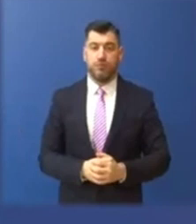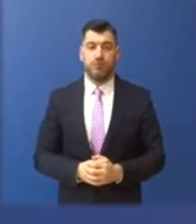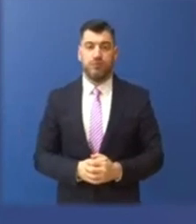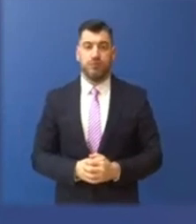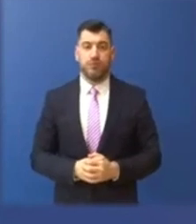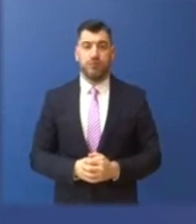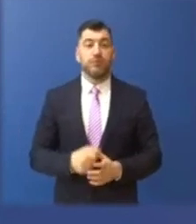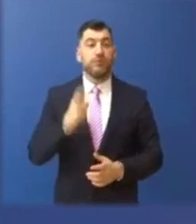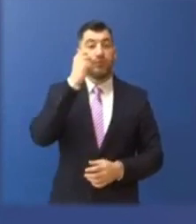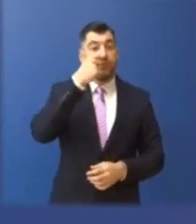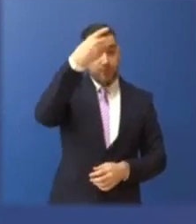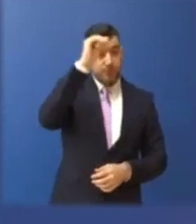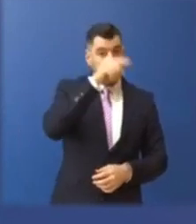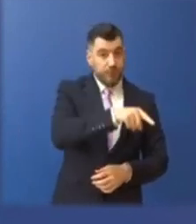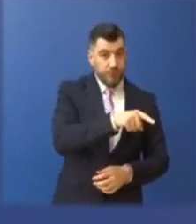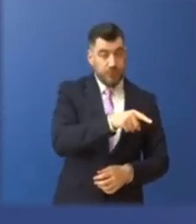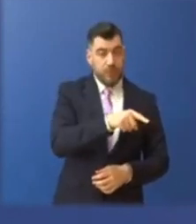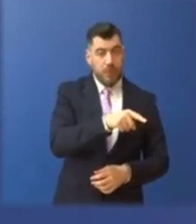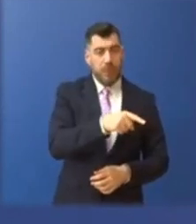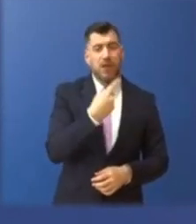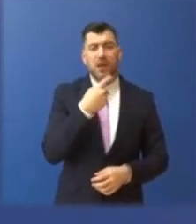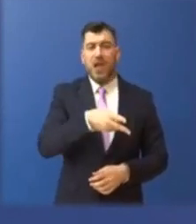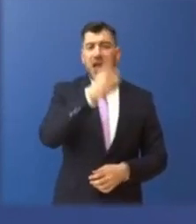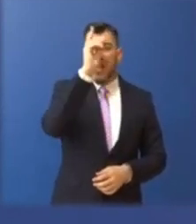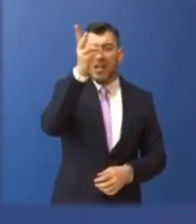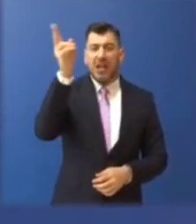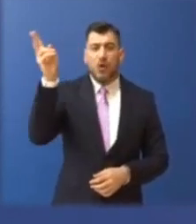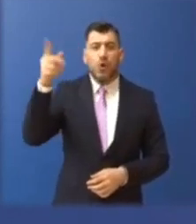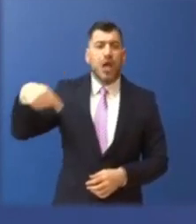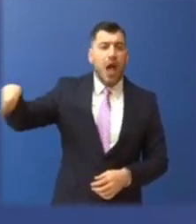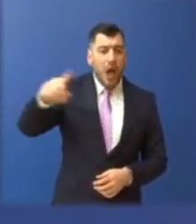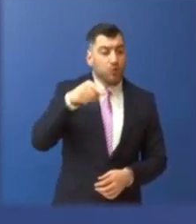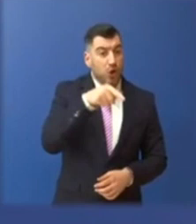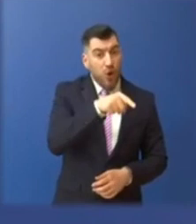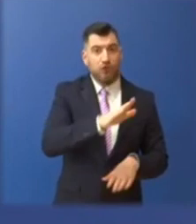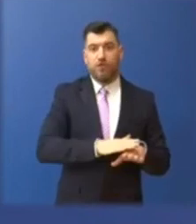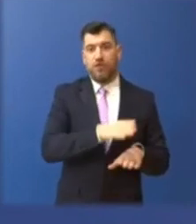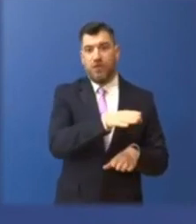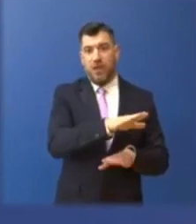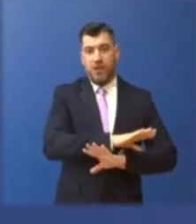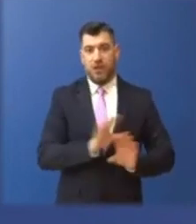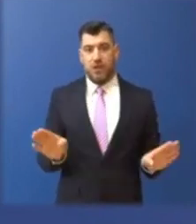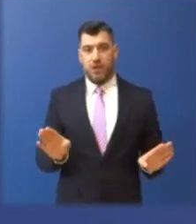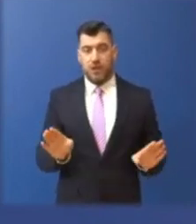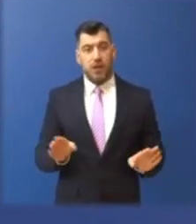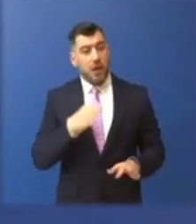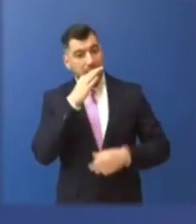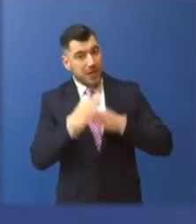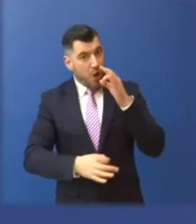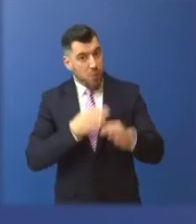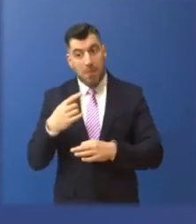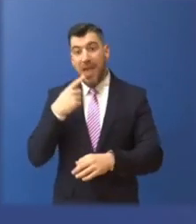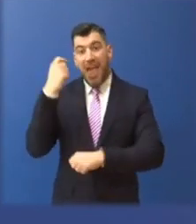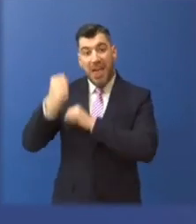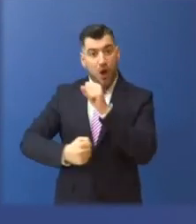Κύριος Τσίπρας, καταγγέλει άλλους για όσα ο ίδιος διαπράττει. Είχαμε επισημάνει εδώ και περισσότερο από ένα χρόνο